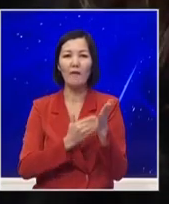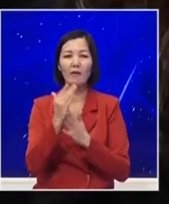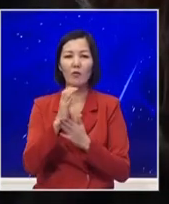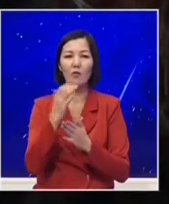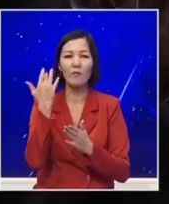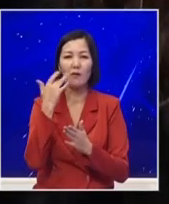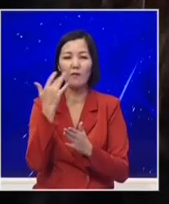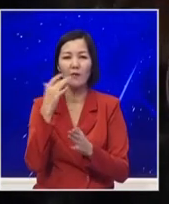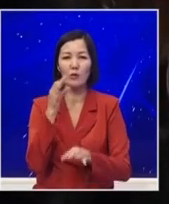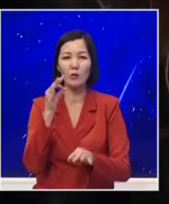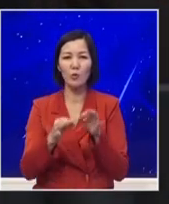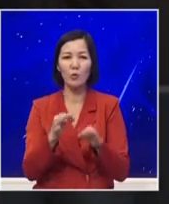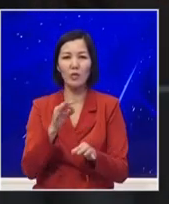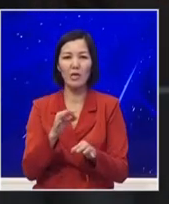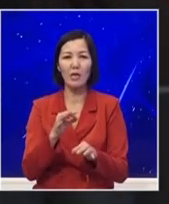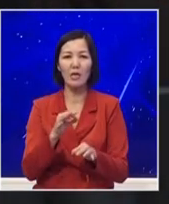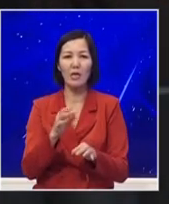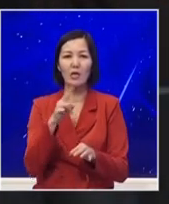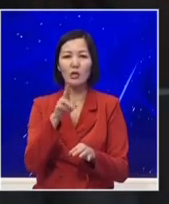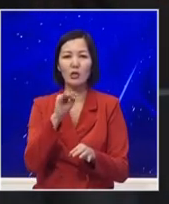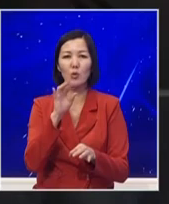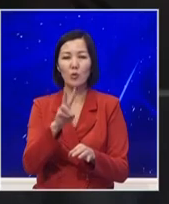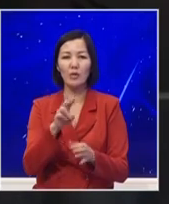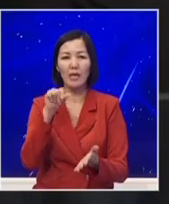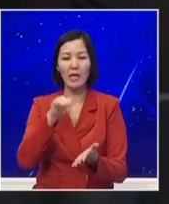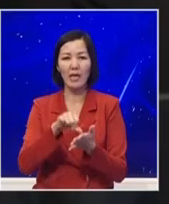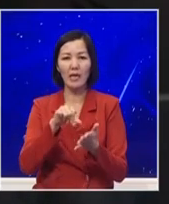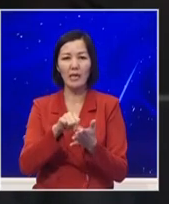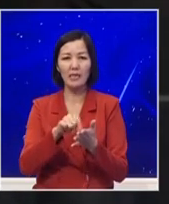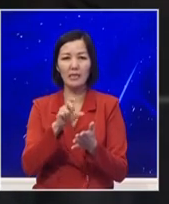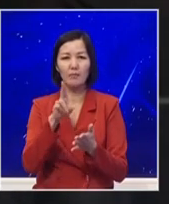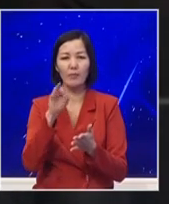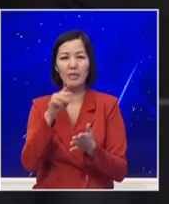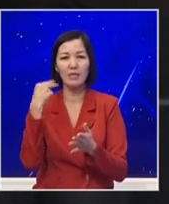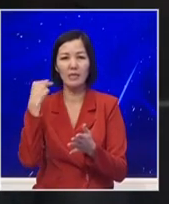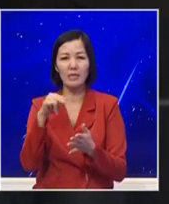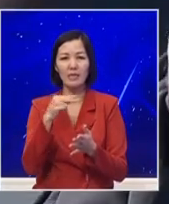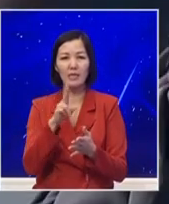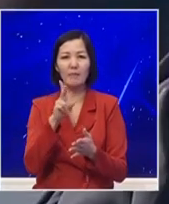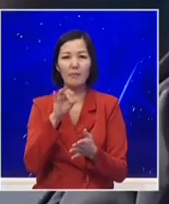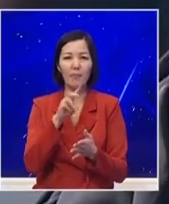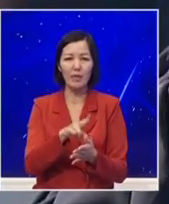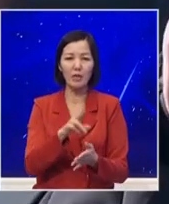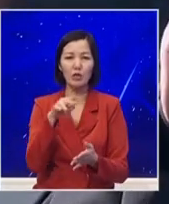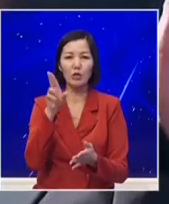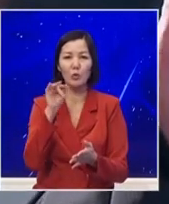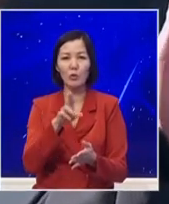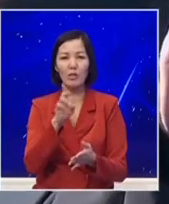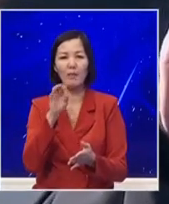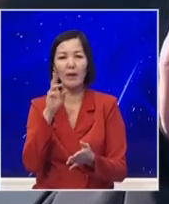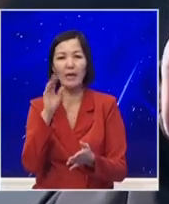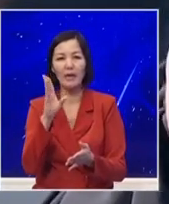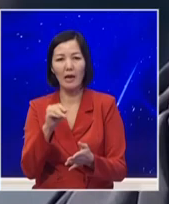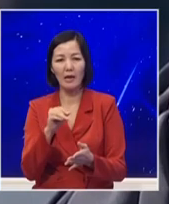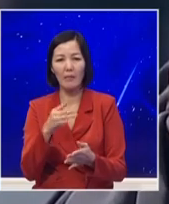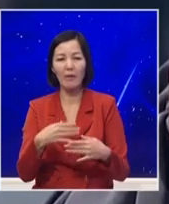США Джон Робертс. На инаугурации присутствовали экс-президенты страны Билл Клинтон, Джордж Буш-младший и Барак Обама, а